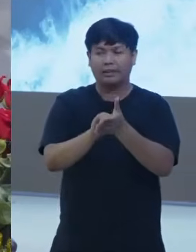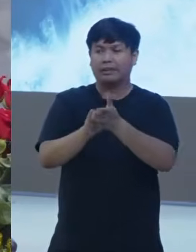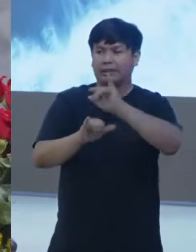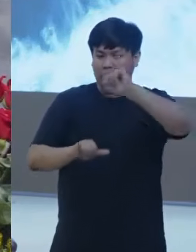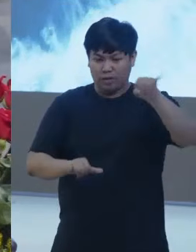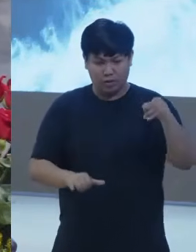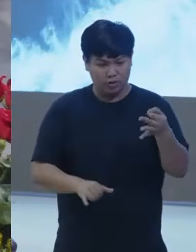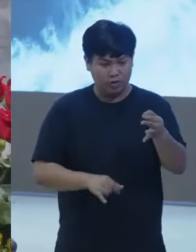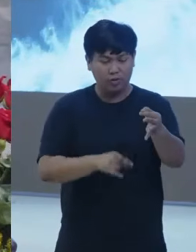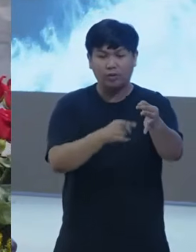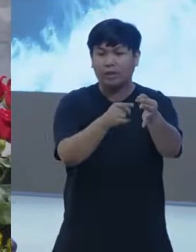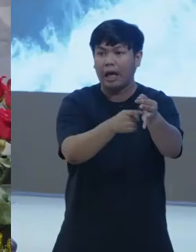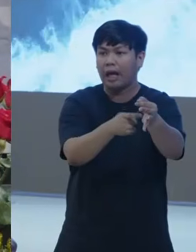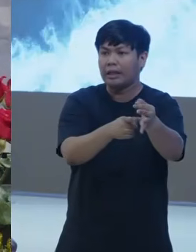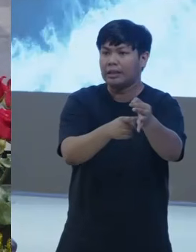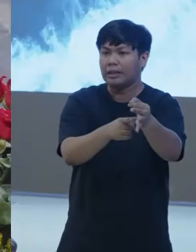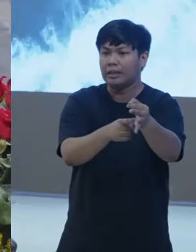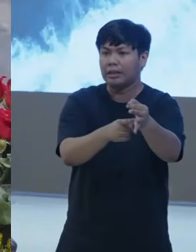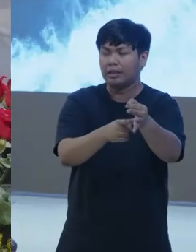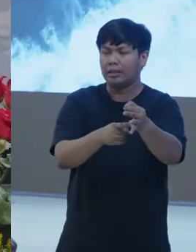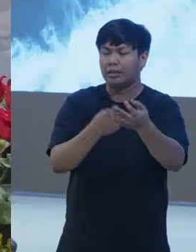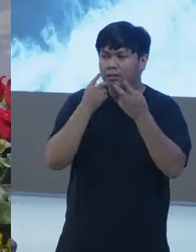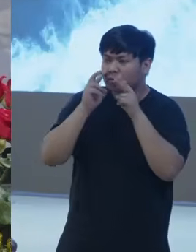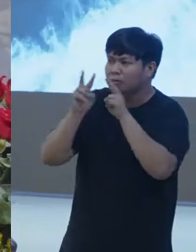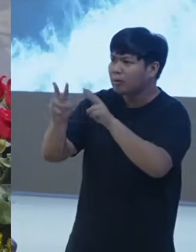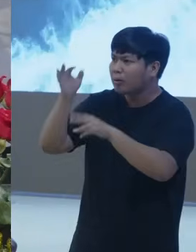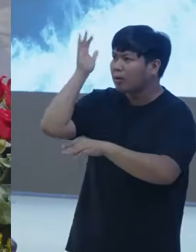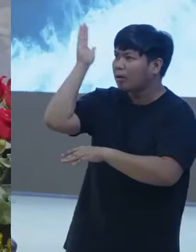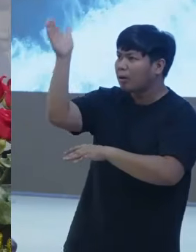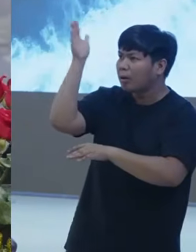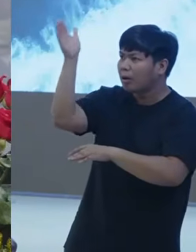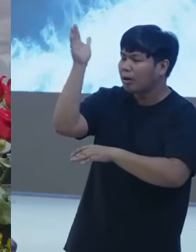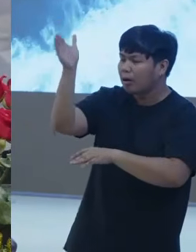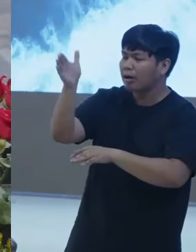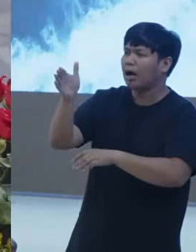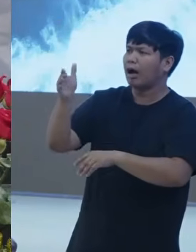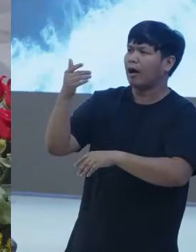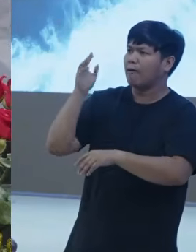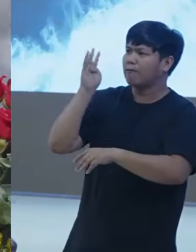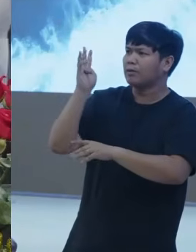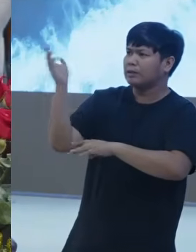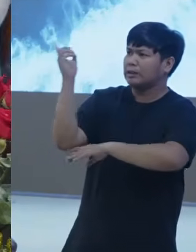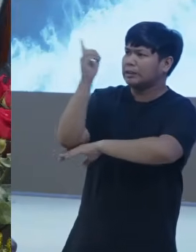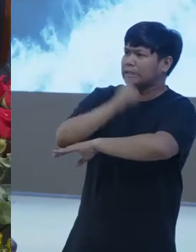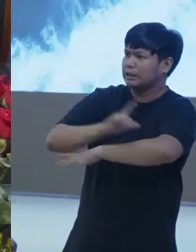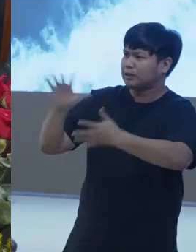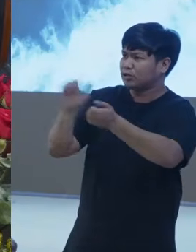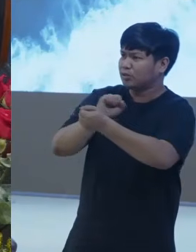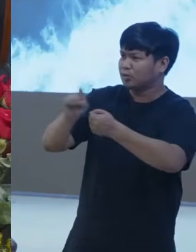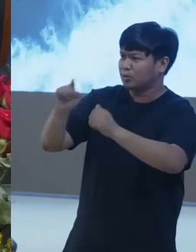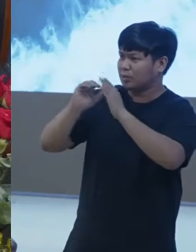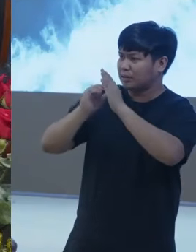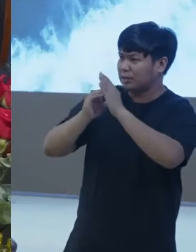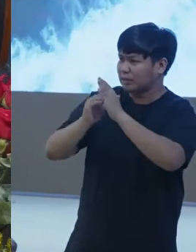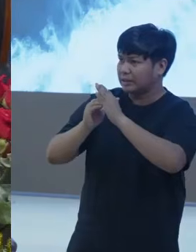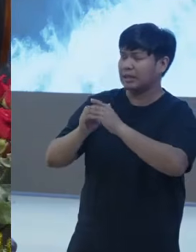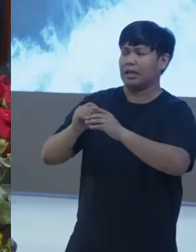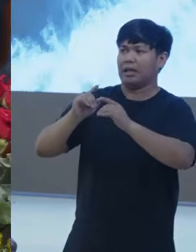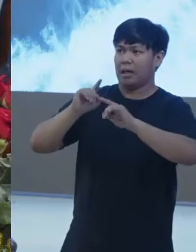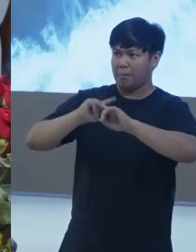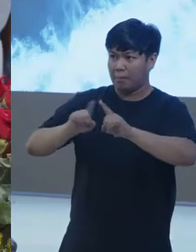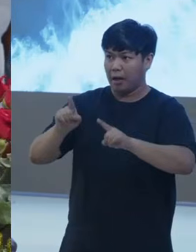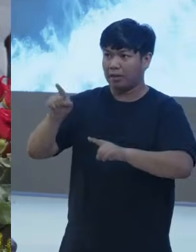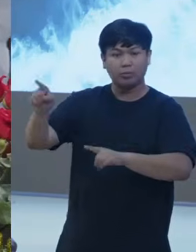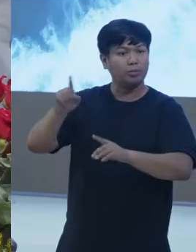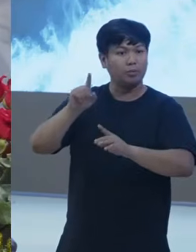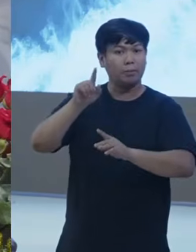mahimalang pagsisisi ng Nineveh na tugon sa makapangyarihang babala ng Diyos